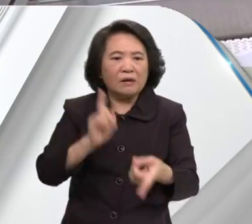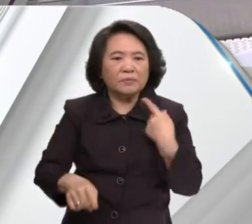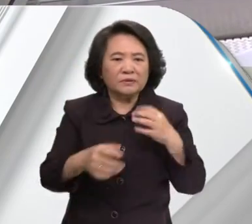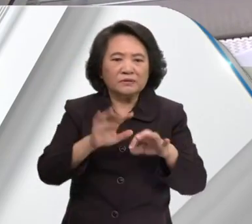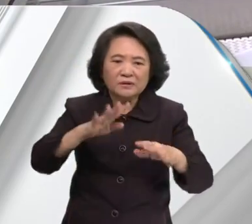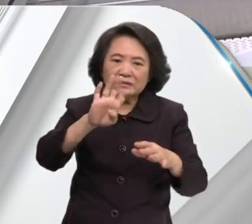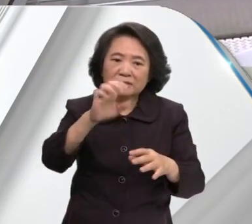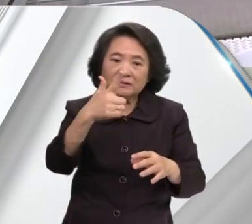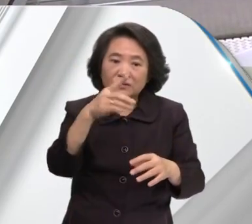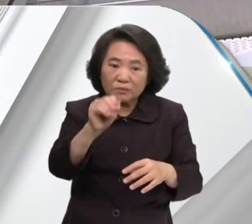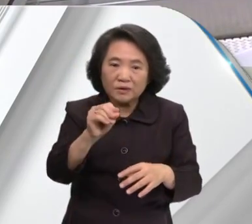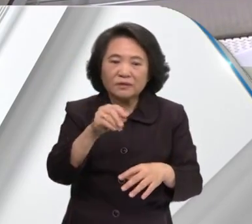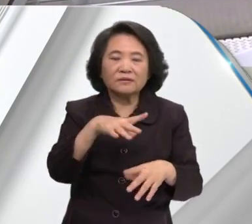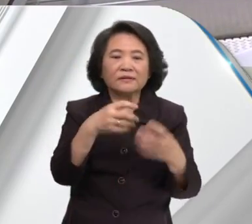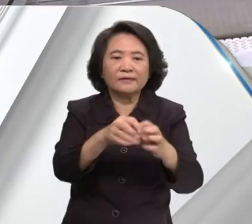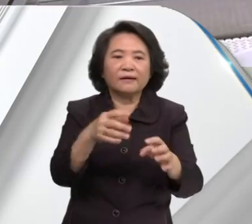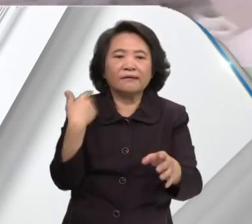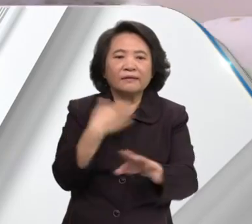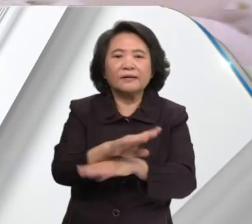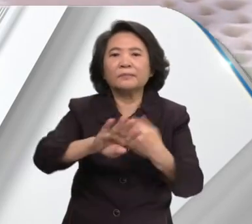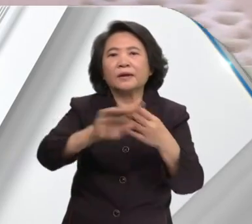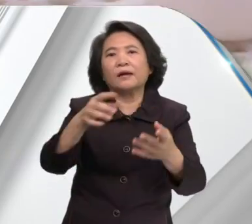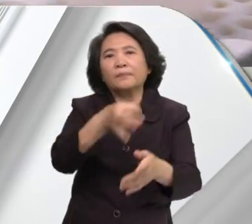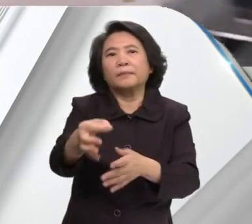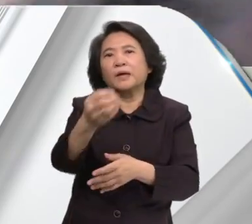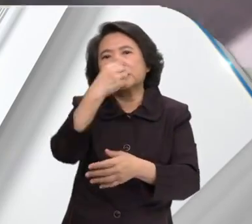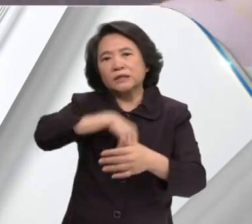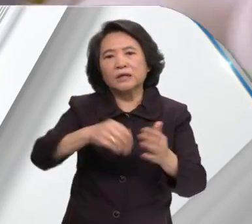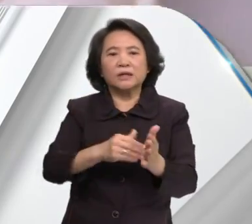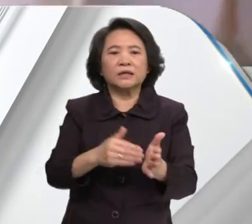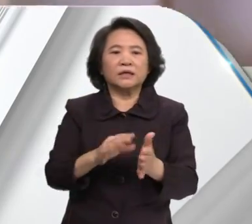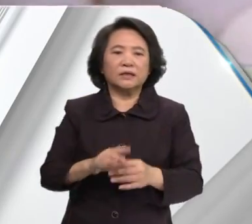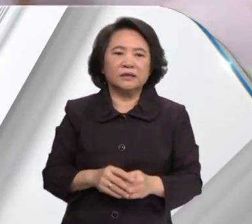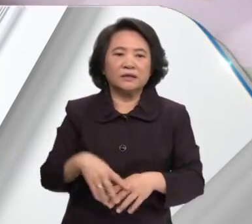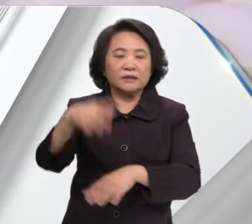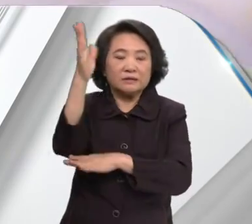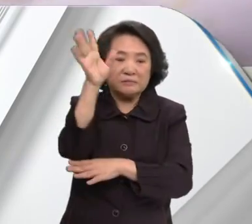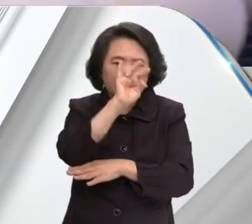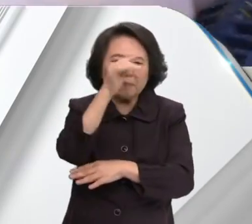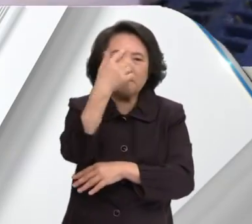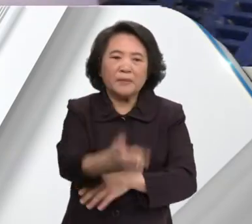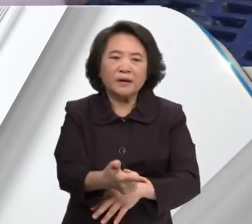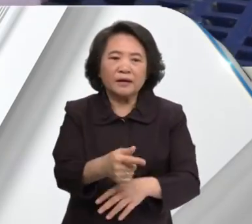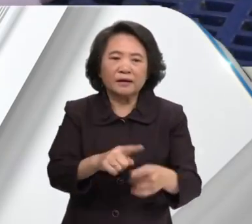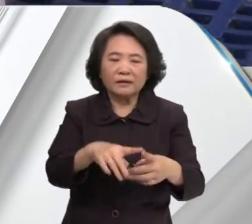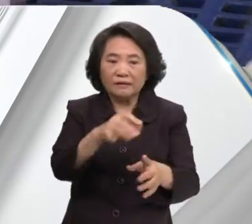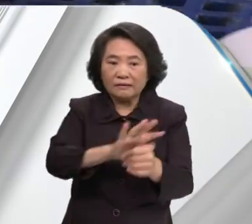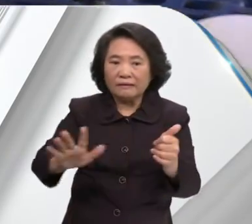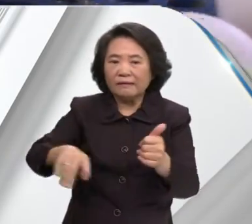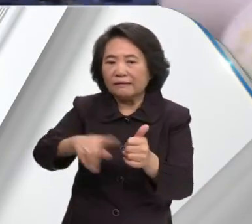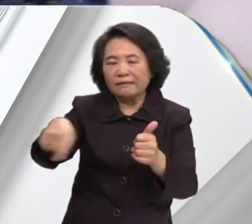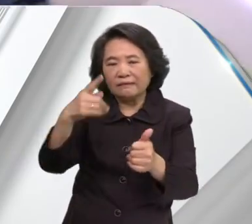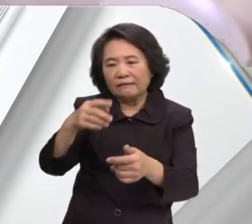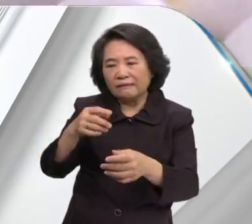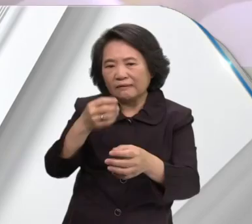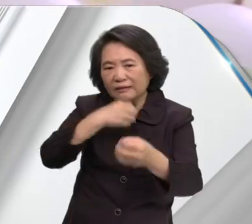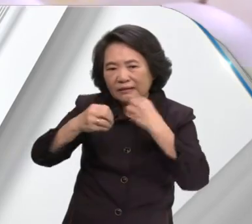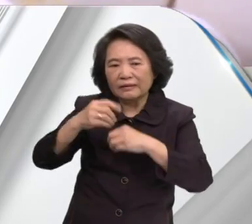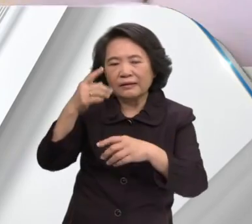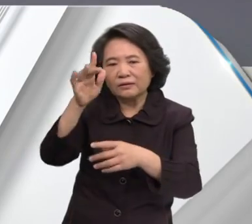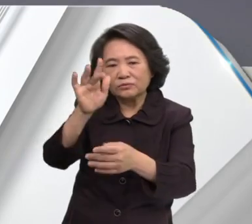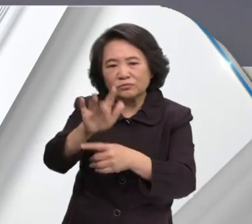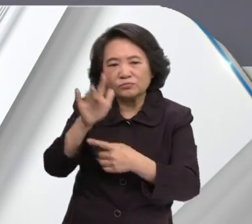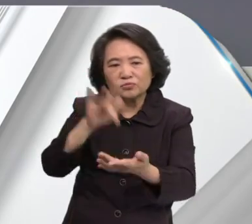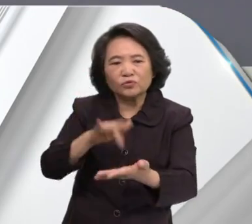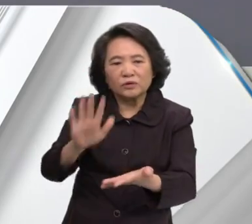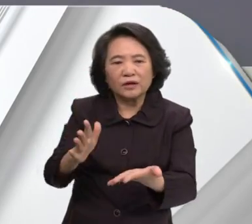有76万只粉扑年纪卵，就部分民众食到肚胃。政府今年安排三块收费站食到有问题的卵，我们全